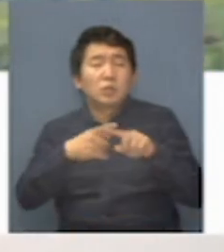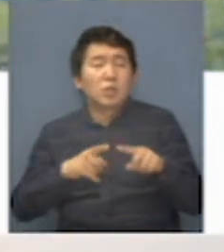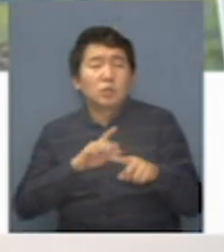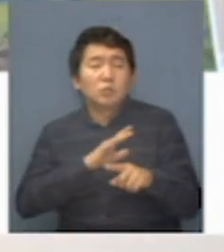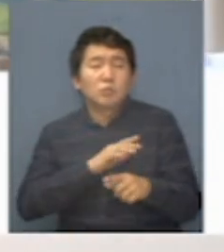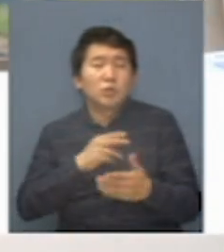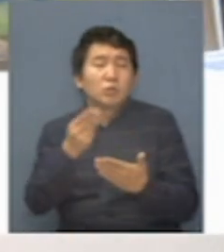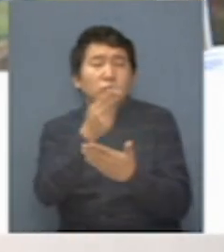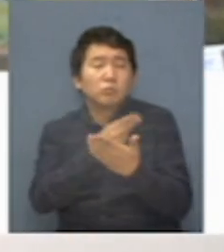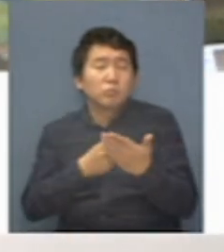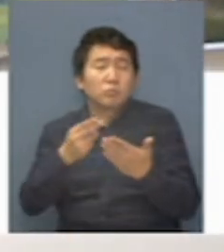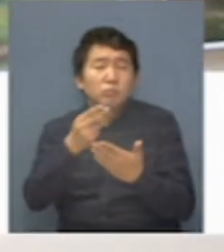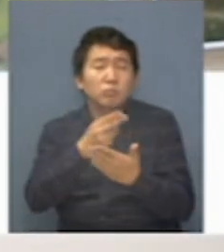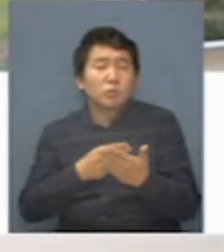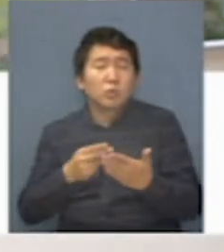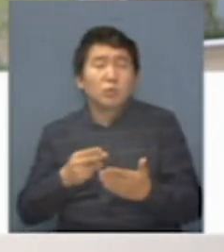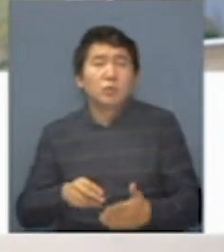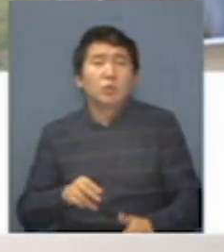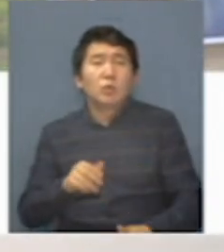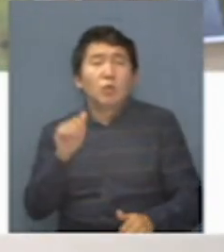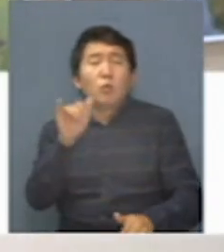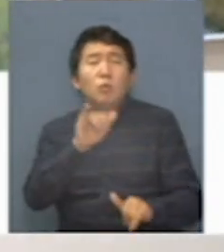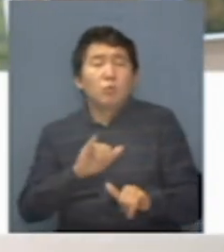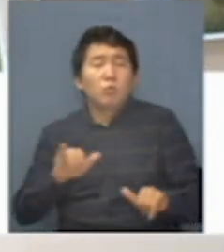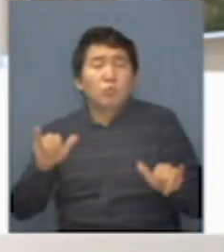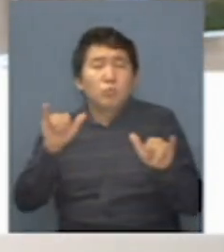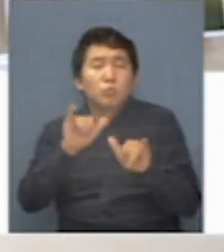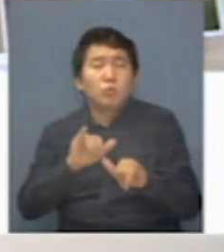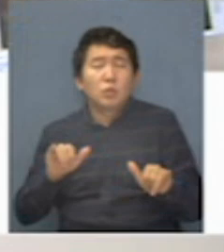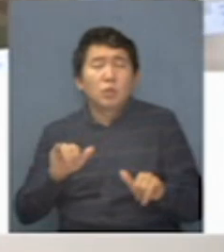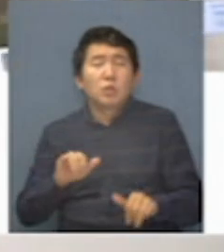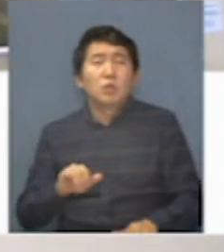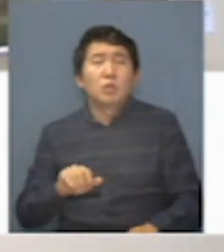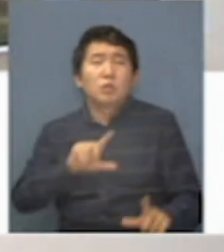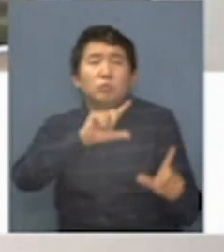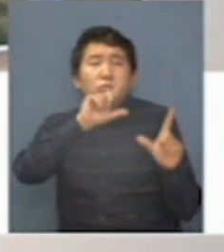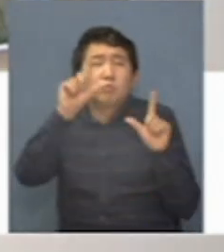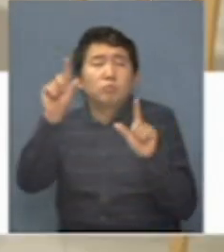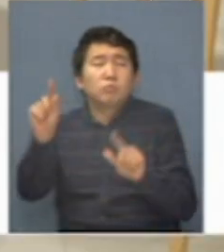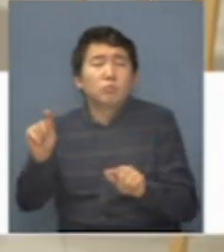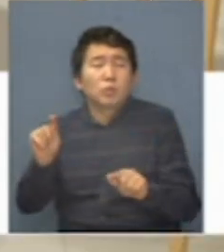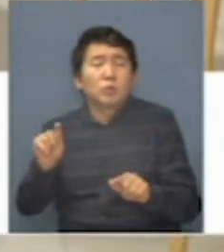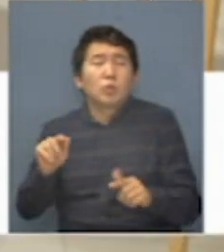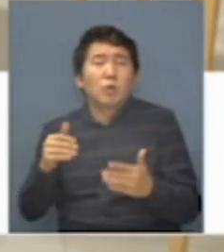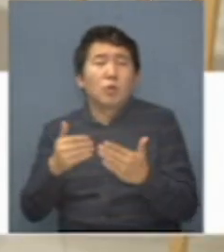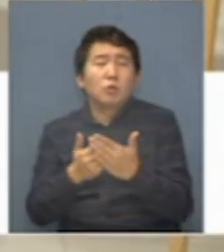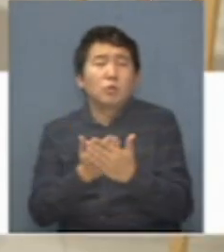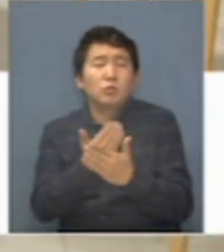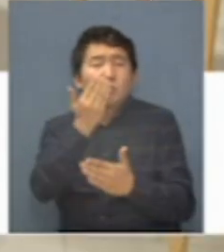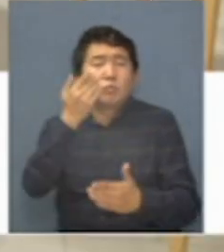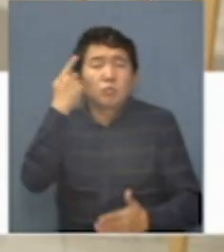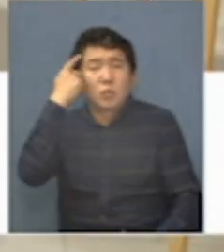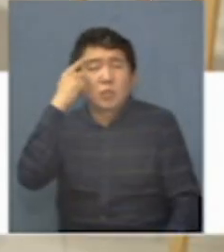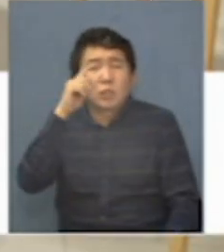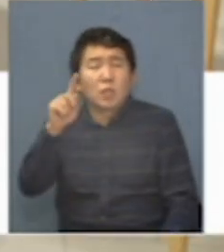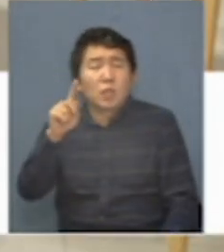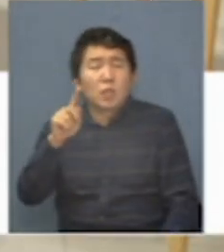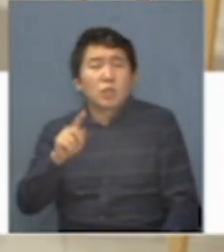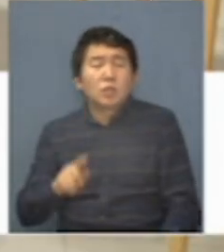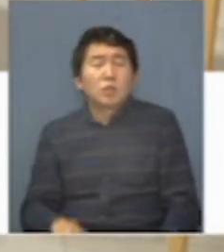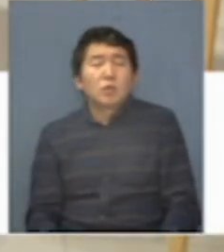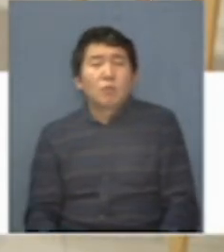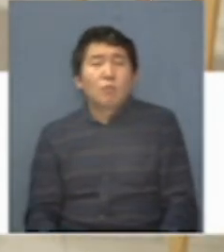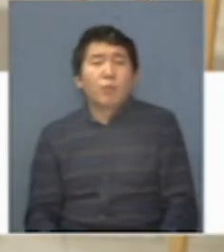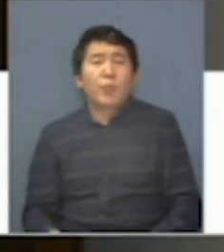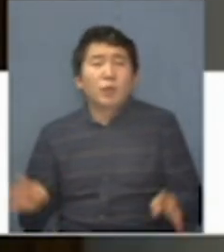написана художниками на пленэре, куда ежегодно объединение Жангыру отправляется за вдохновением и новыми идеями. Часто после